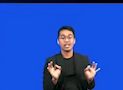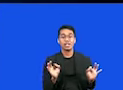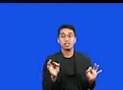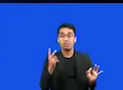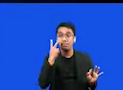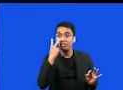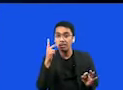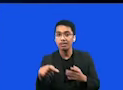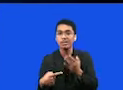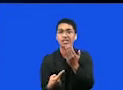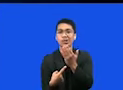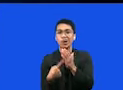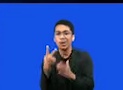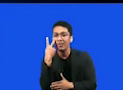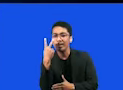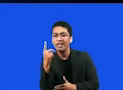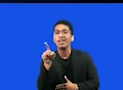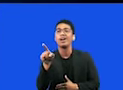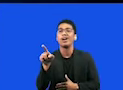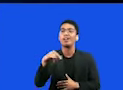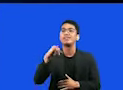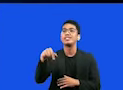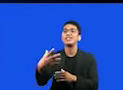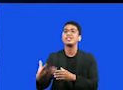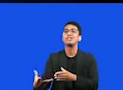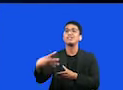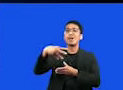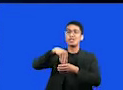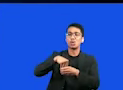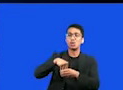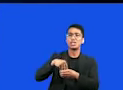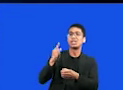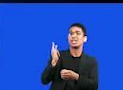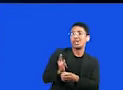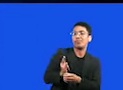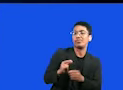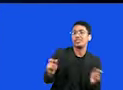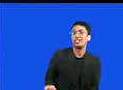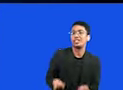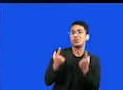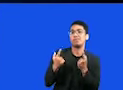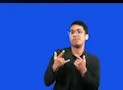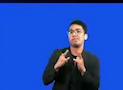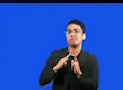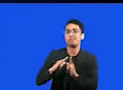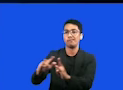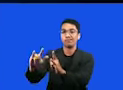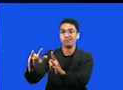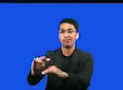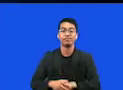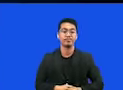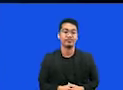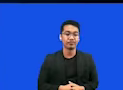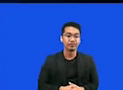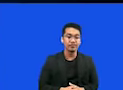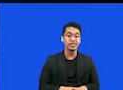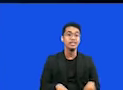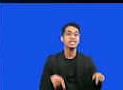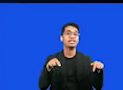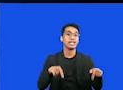itu sebagai bagian yang tak terpisah dari kehidupan sehari-hari lalu saat